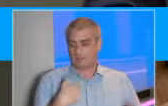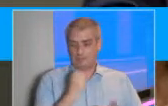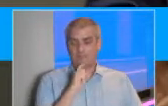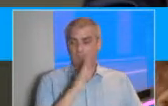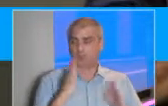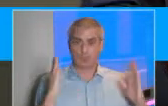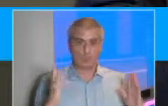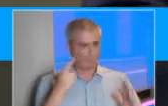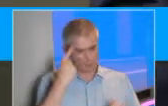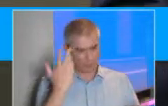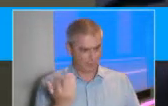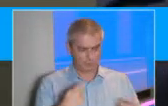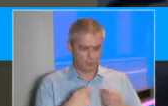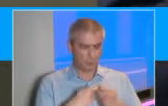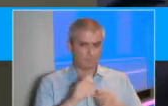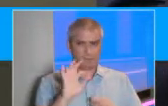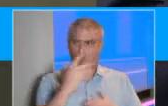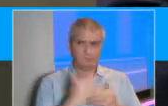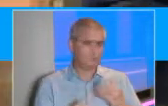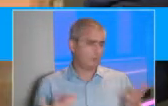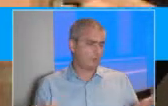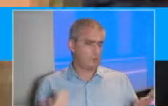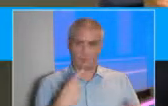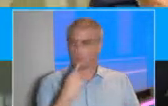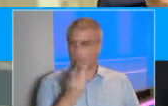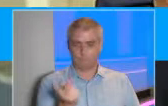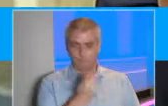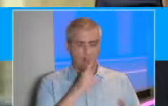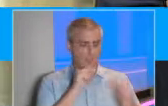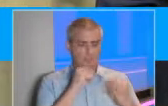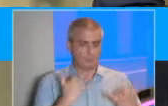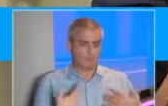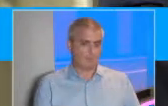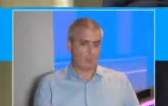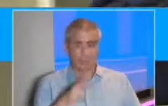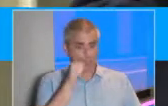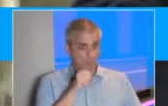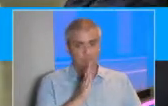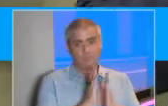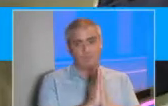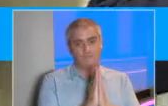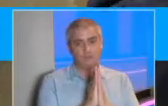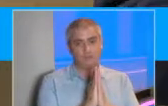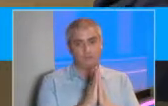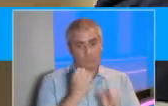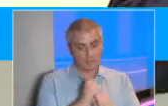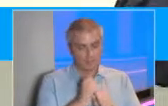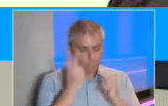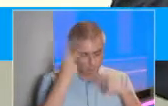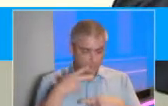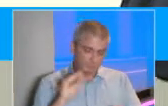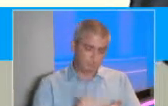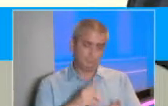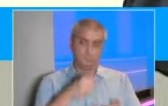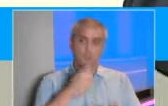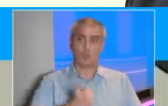החד שנתי הזה, אבל את יודעת, השותפים שלכם בסופו של דבר, שאת אומרת שאין ביניכם הידברות כרגע, בכחול לבן, מבקשים שתקיימו הסכם שנחתם